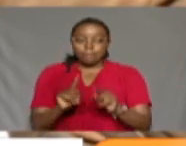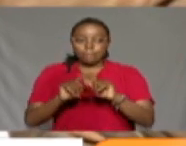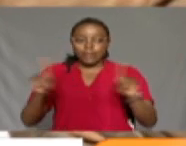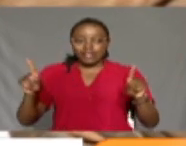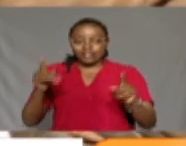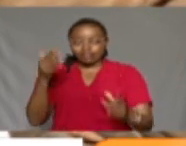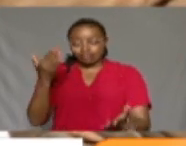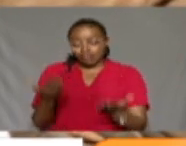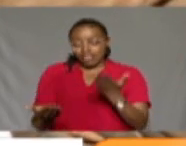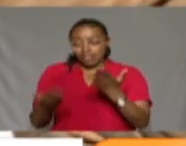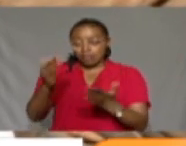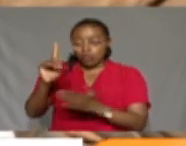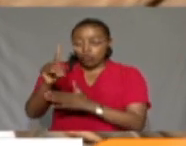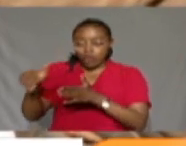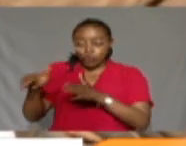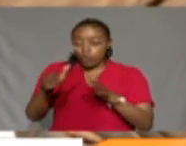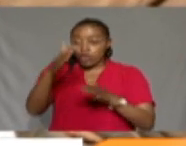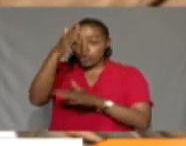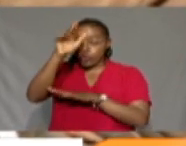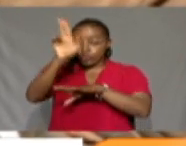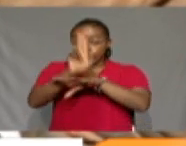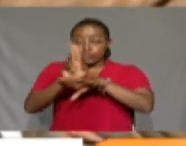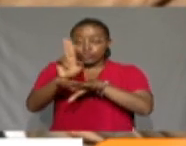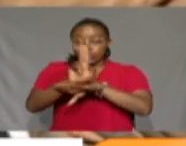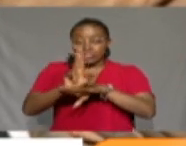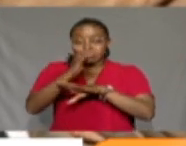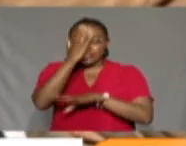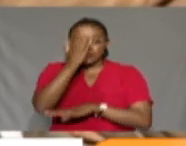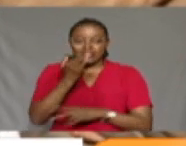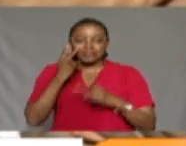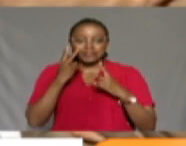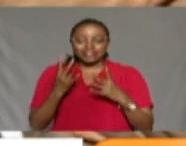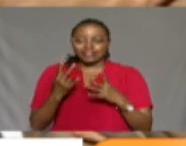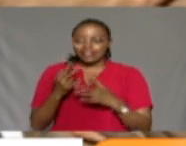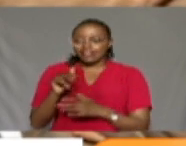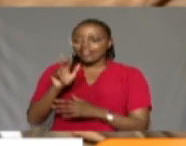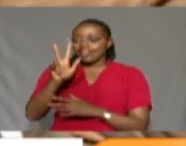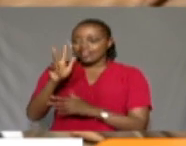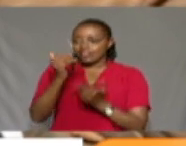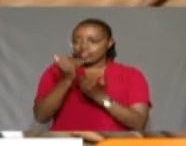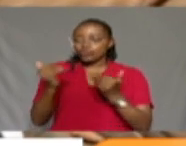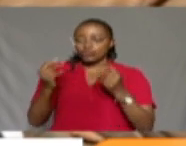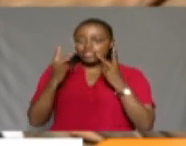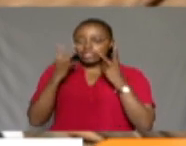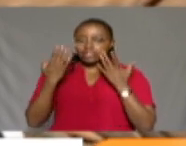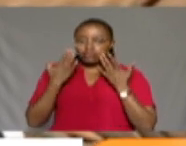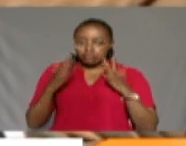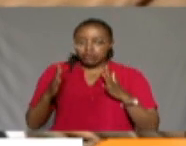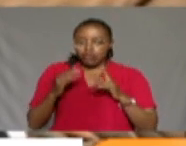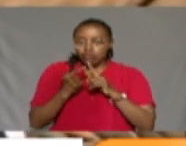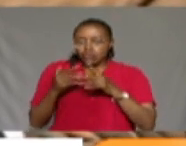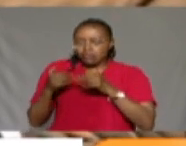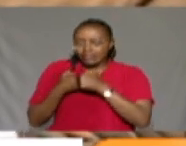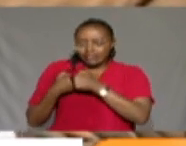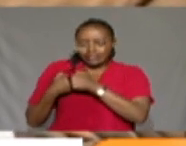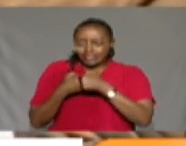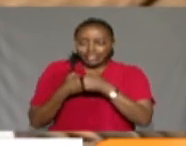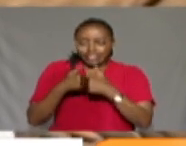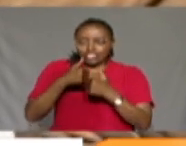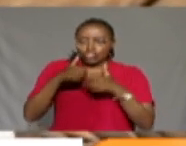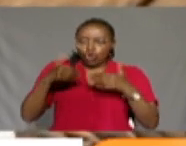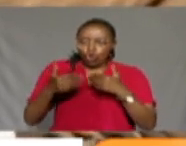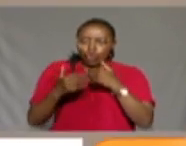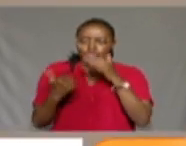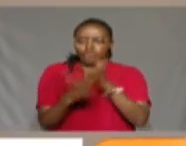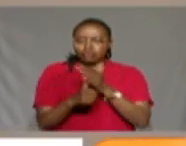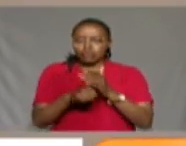lakini labda ni njia ambayo Mungu alikuwa anatumia ili kuona kwamba watoto wameonekana kulingana na ile changamoto ama shida ambayo wako